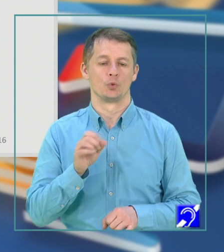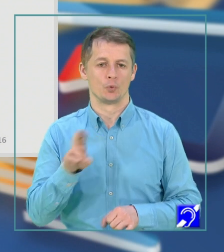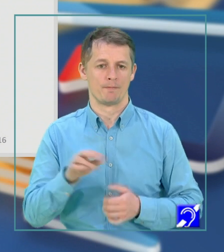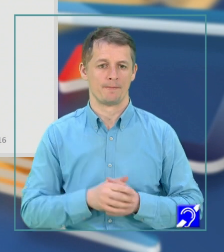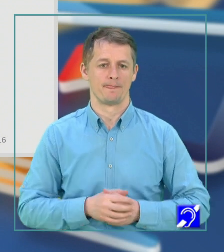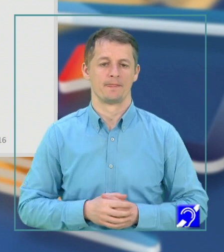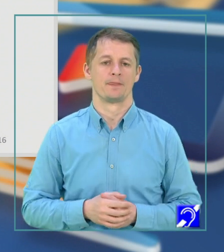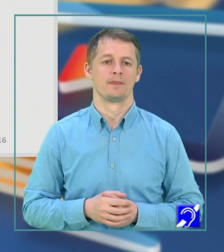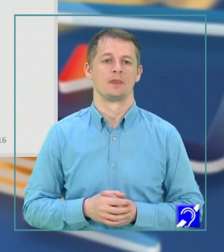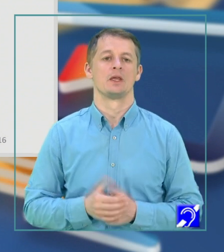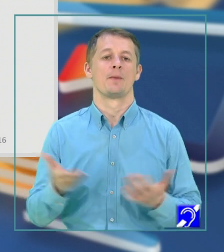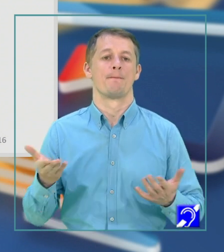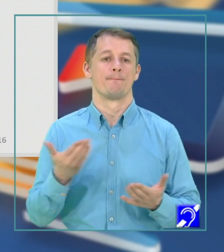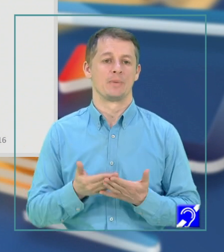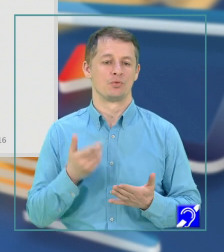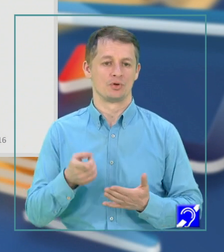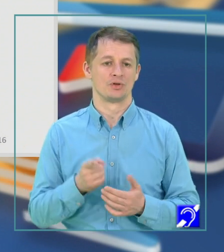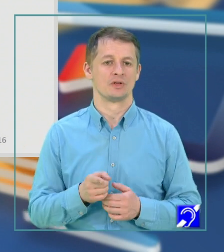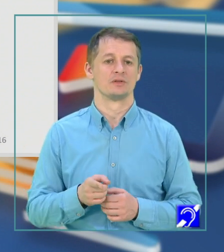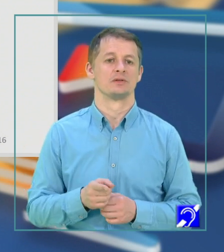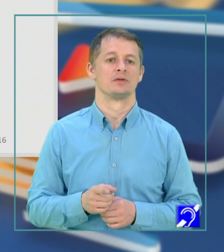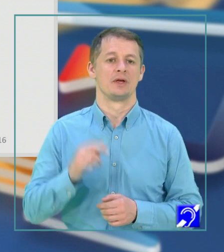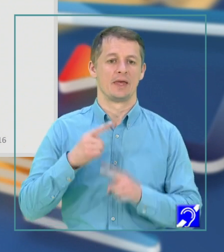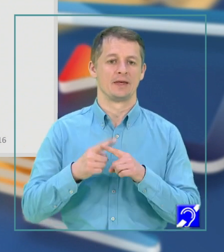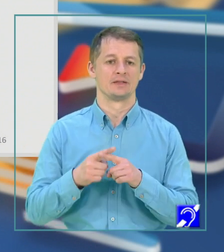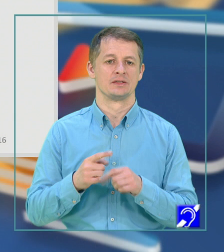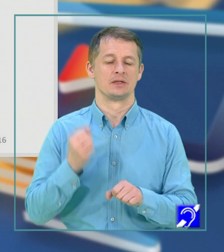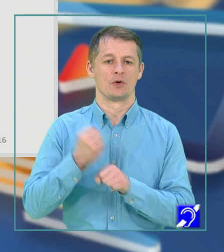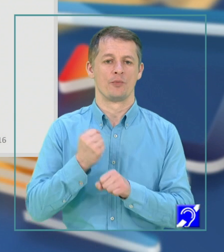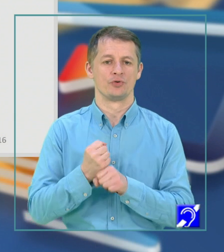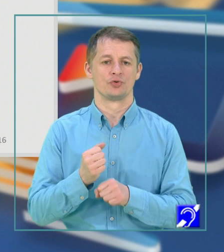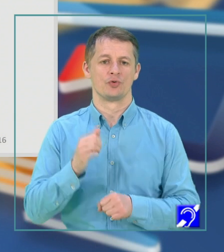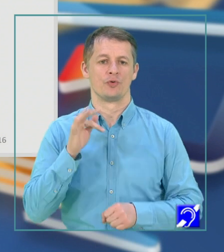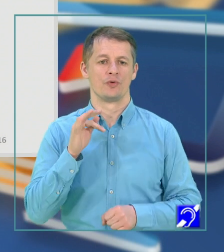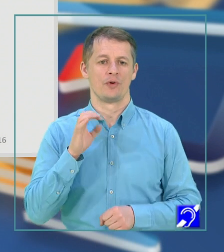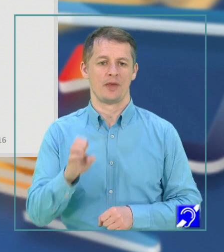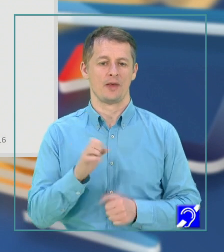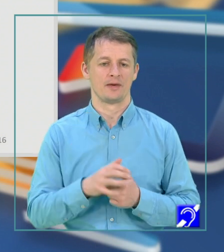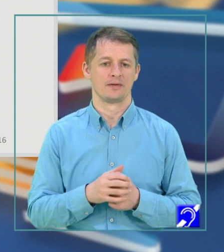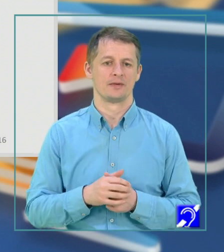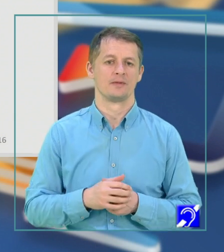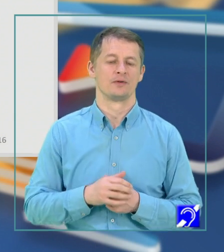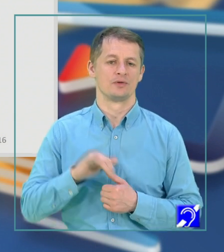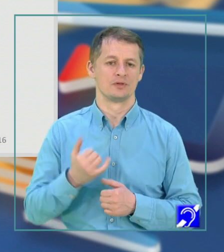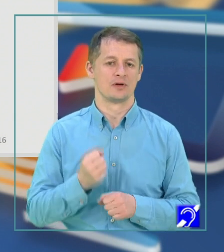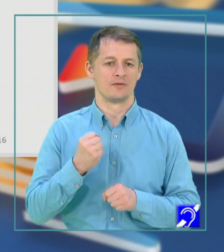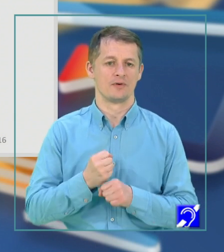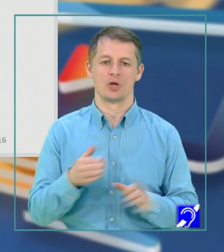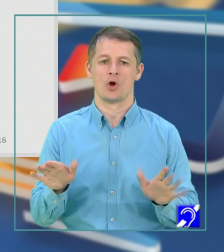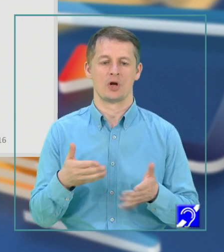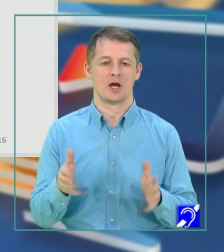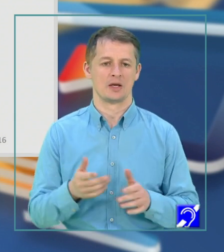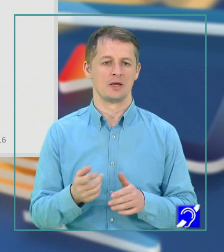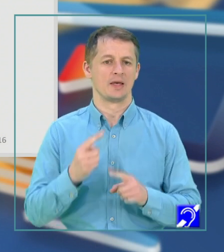din mulțimea M, astfel încât X compus cu E să fie egal cu E compus cu X și să fie egal cu X oricare